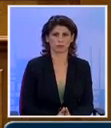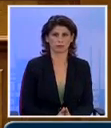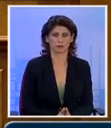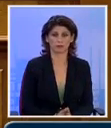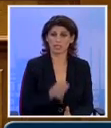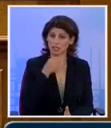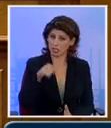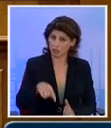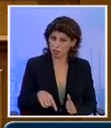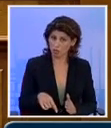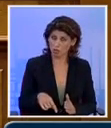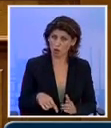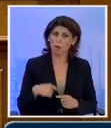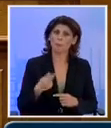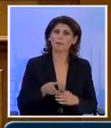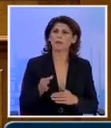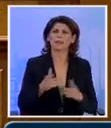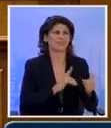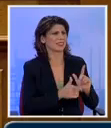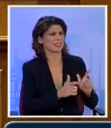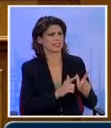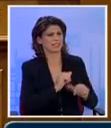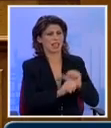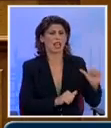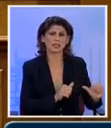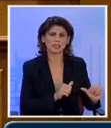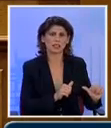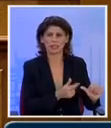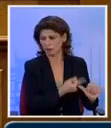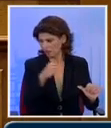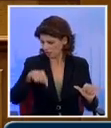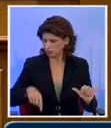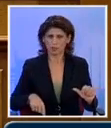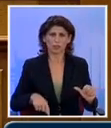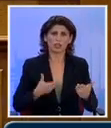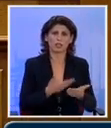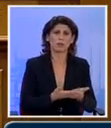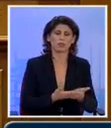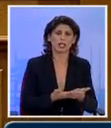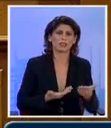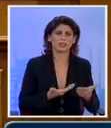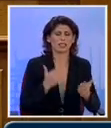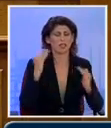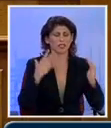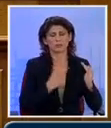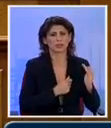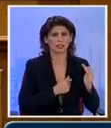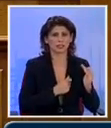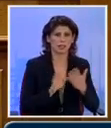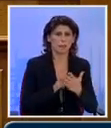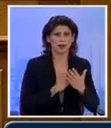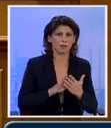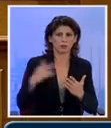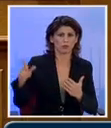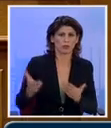Τα λέτε εδώ. Μετά πηγαίνετε στο Τέξας, τα ανατρέπετε και ύστερα έρχεστε πίσω και κάνετε προτάσεις μομφής για να μπερδέψετε τους δικούς